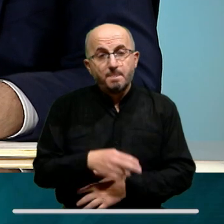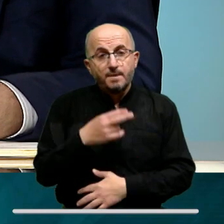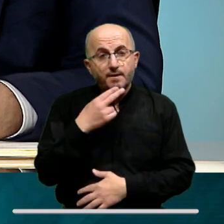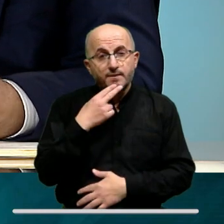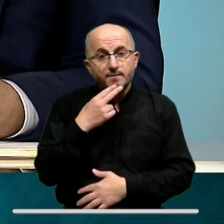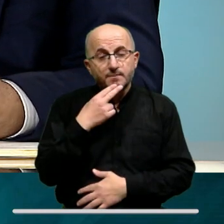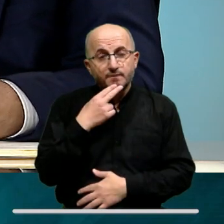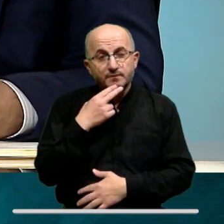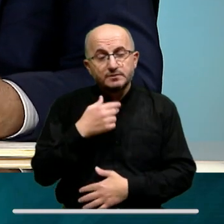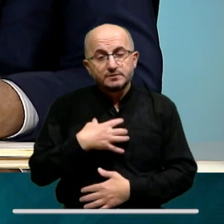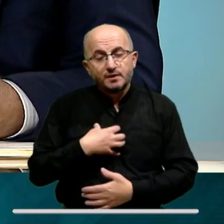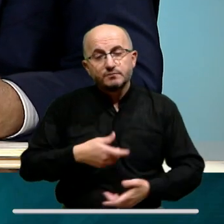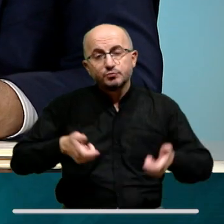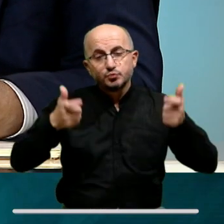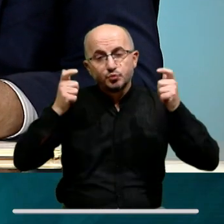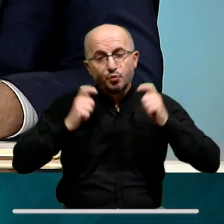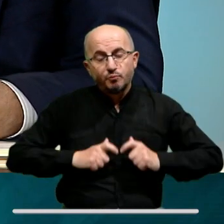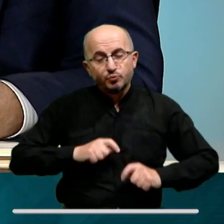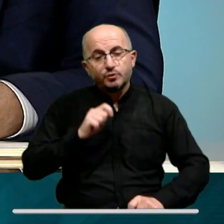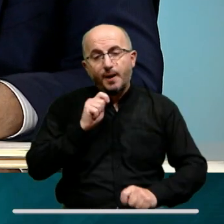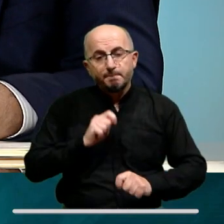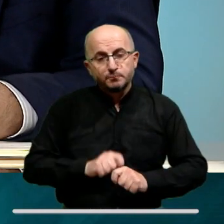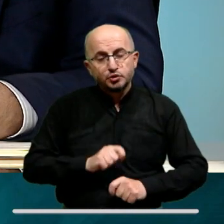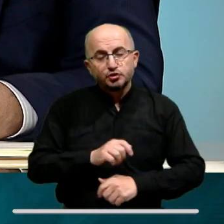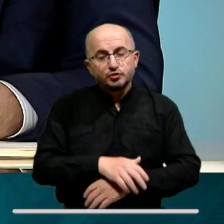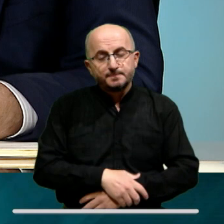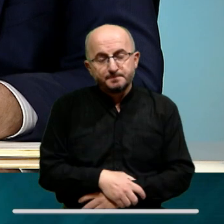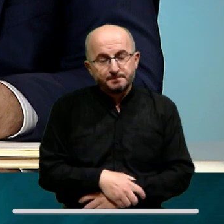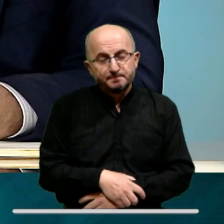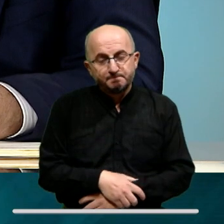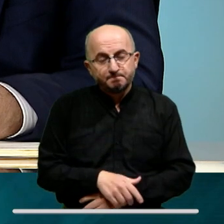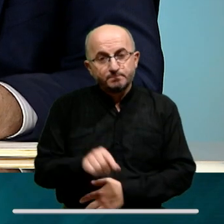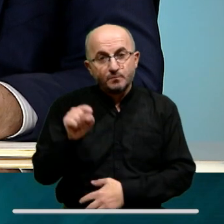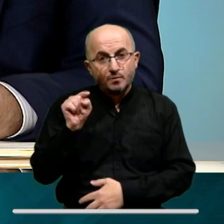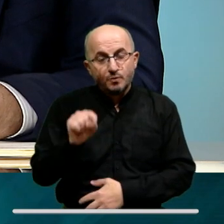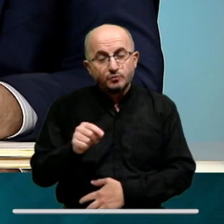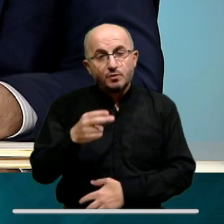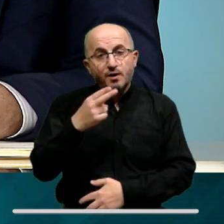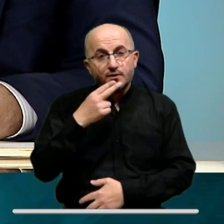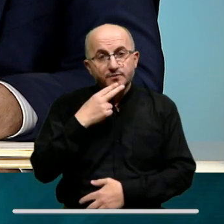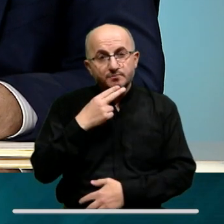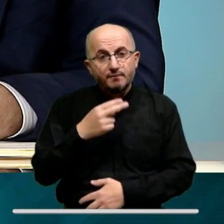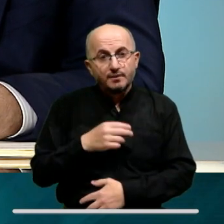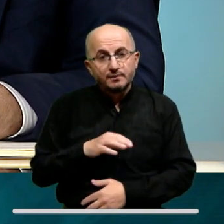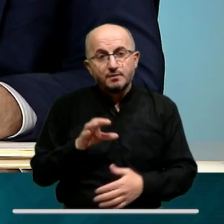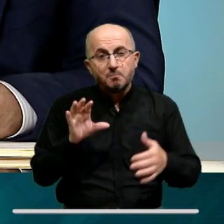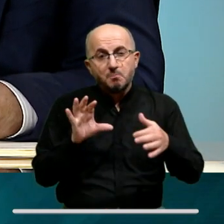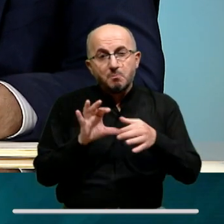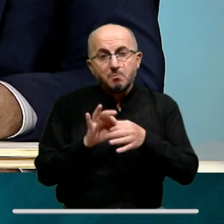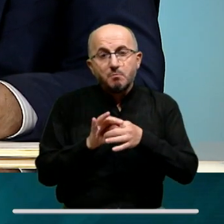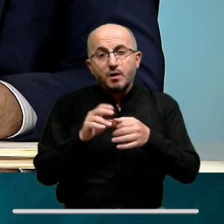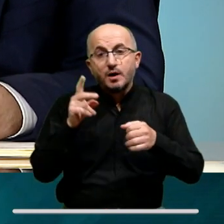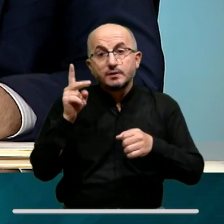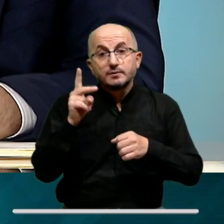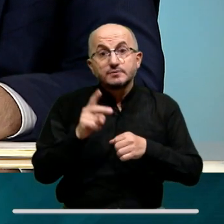Hanımefendi sorumluluklarını zaten yerine getirmiş. Burada hanımefendinin ilişkileri tamamen